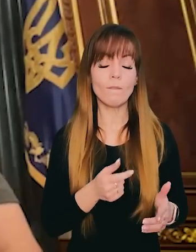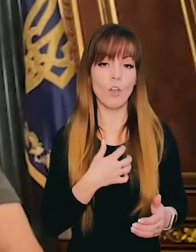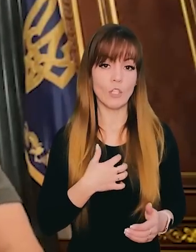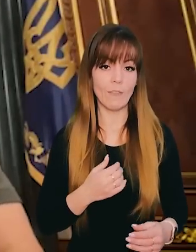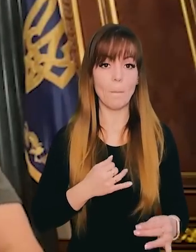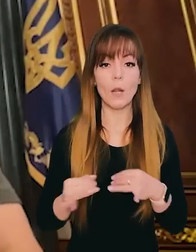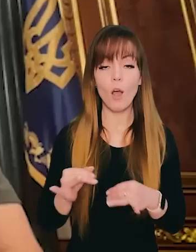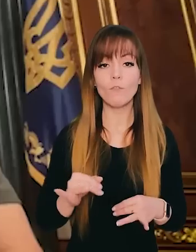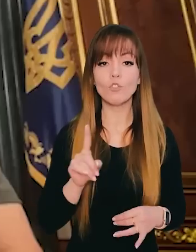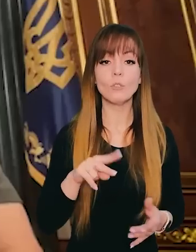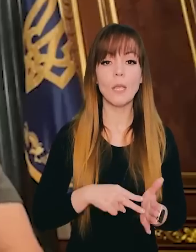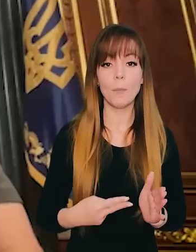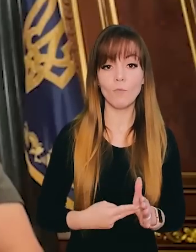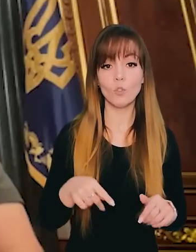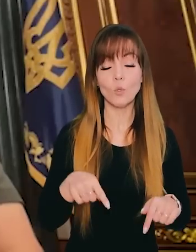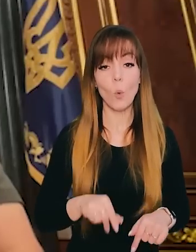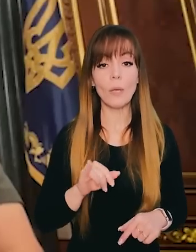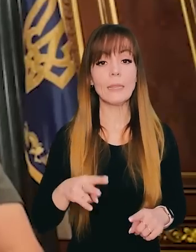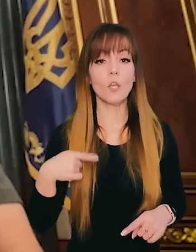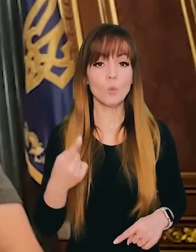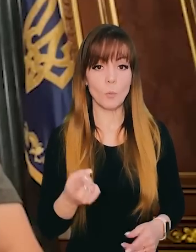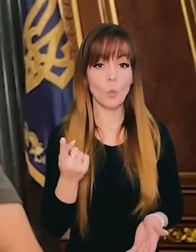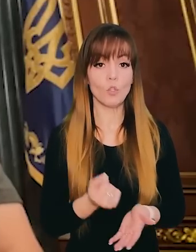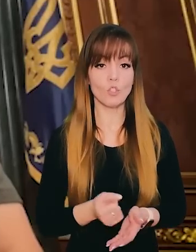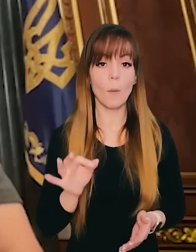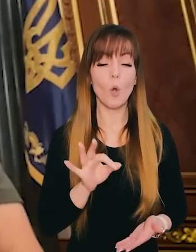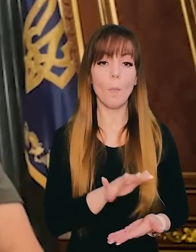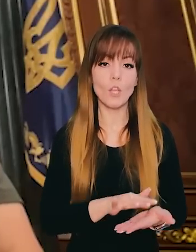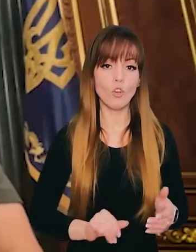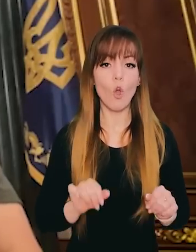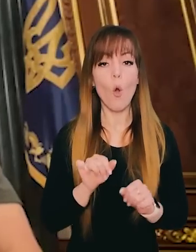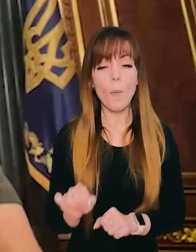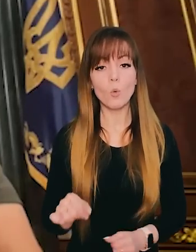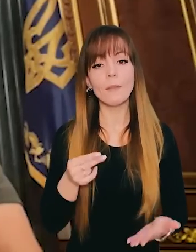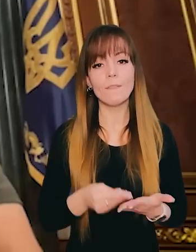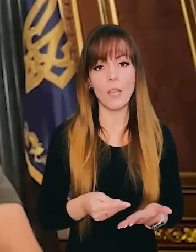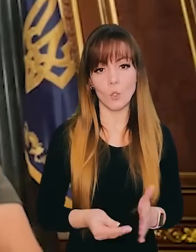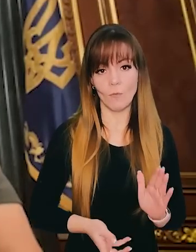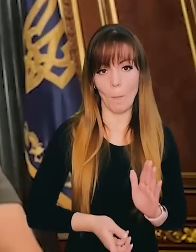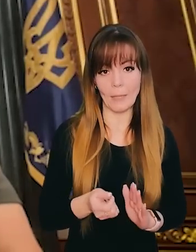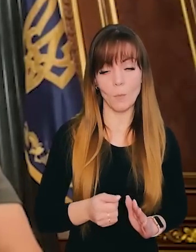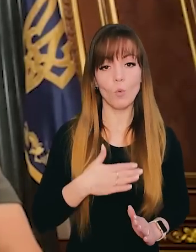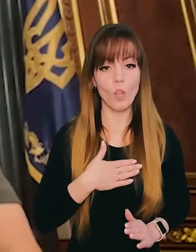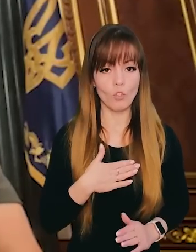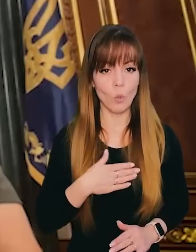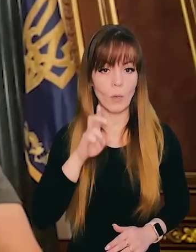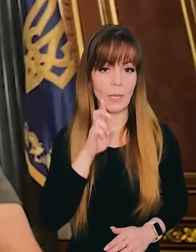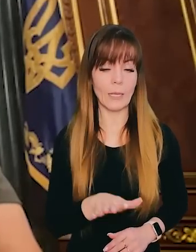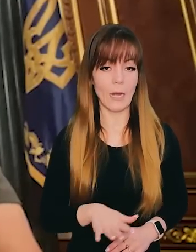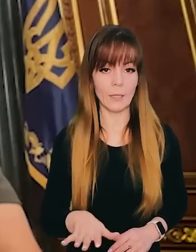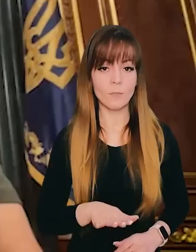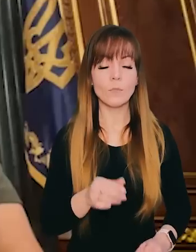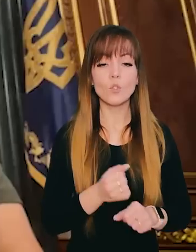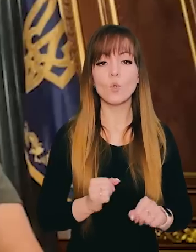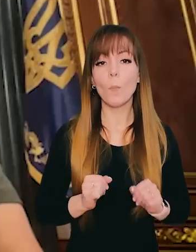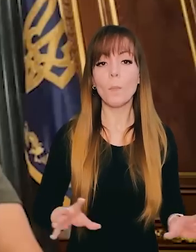важливих переговорів що заплановані цього І наступного тижня про подальшу оборону фінансову підтримку нашої